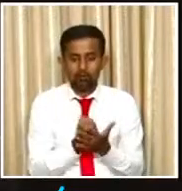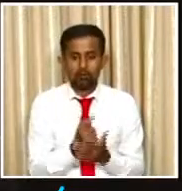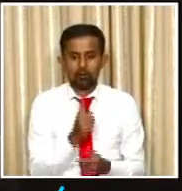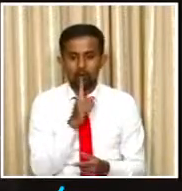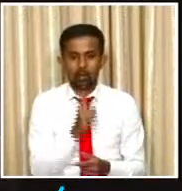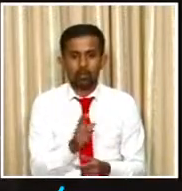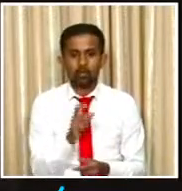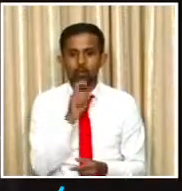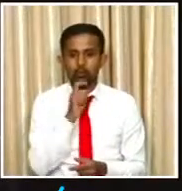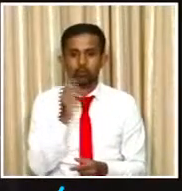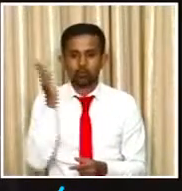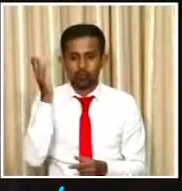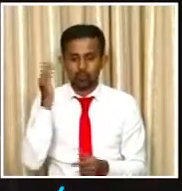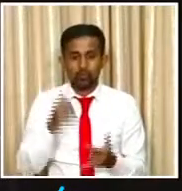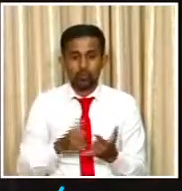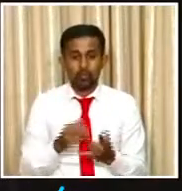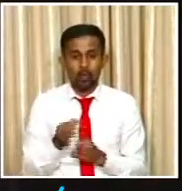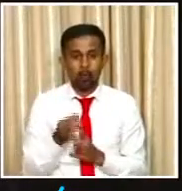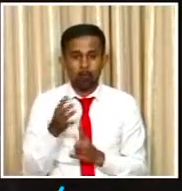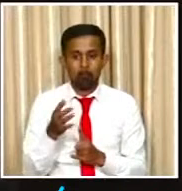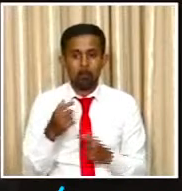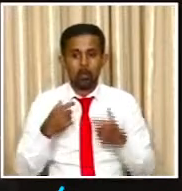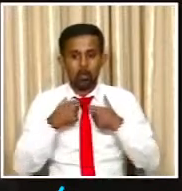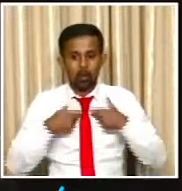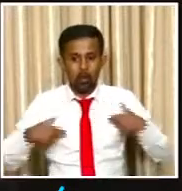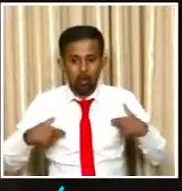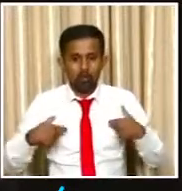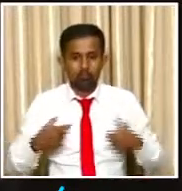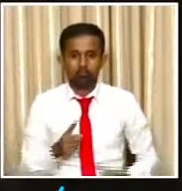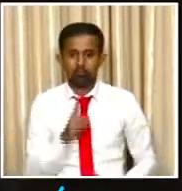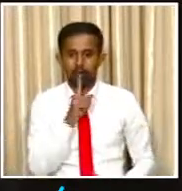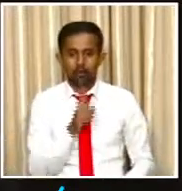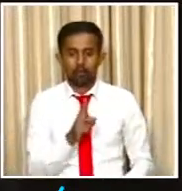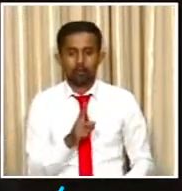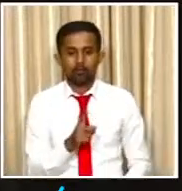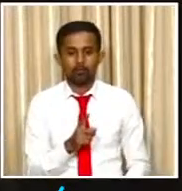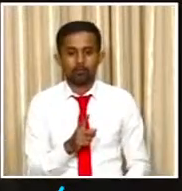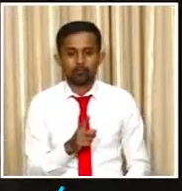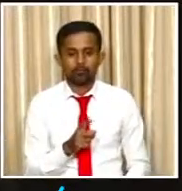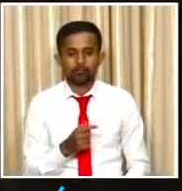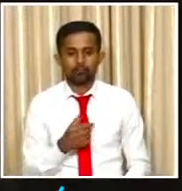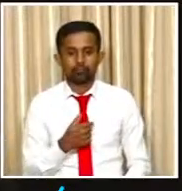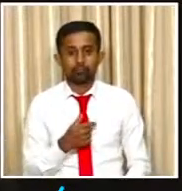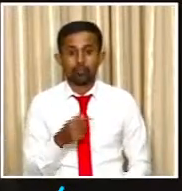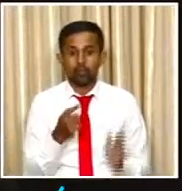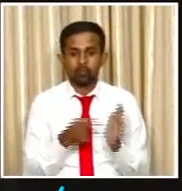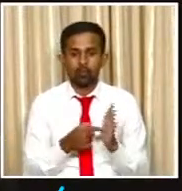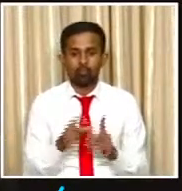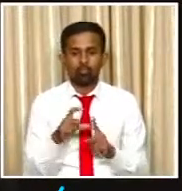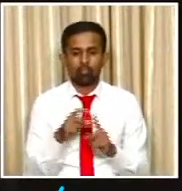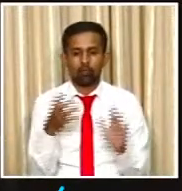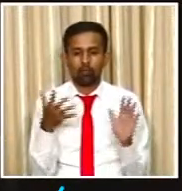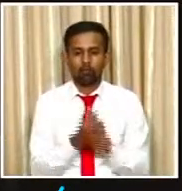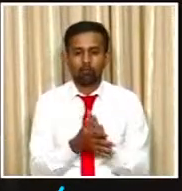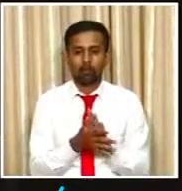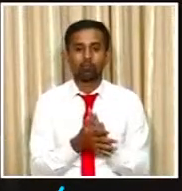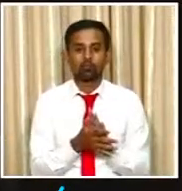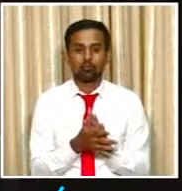අර උසාවි බලෝය සජපේ පැත්තේ ඉන්න ලෝයර්ලා මං කියන්න ඕනේ මේකේ තියෙන බරපතලම වැරද්ද අනිත්